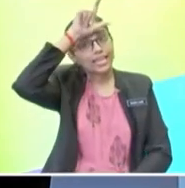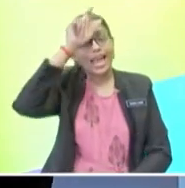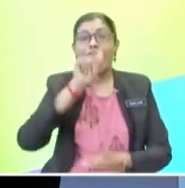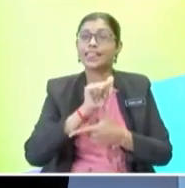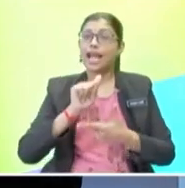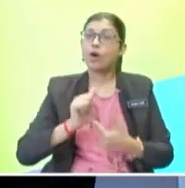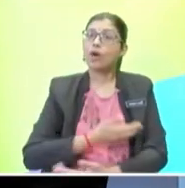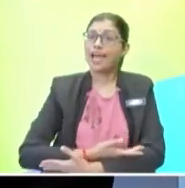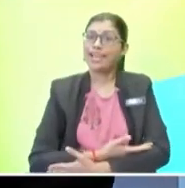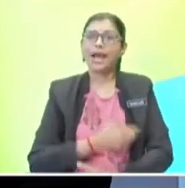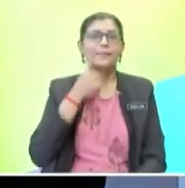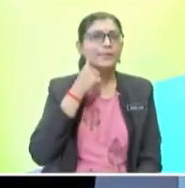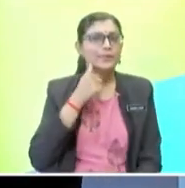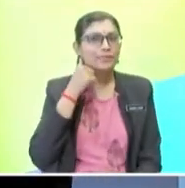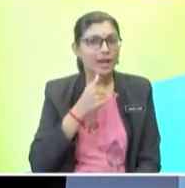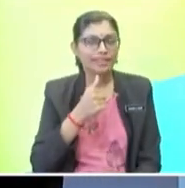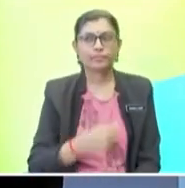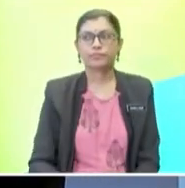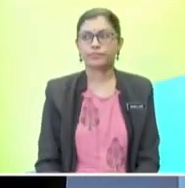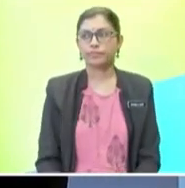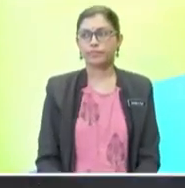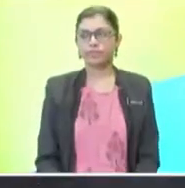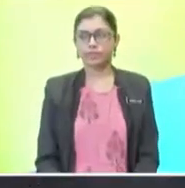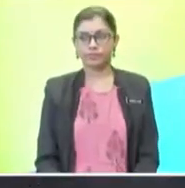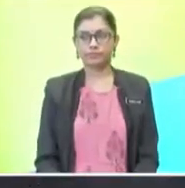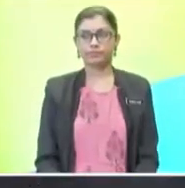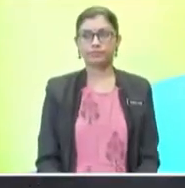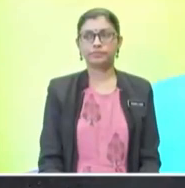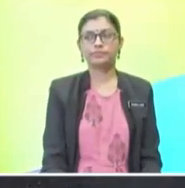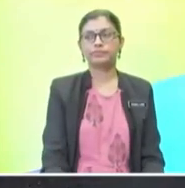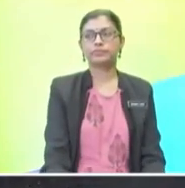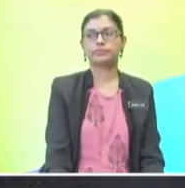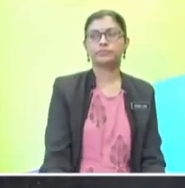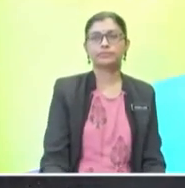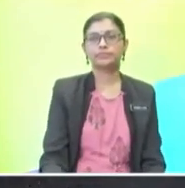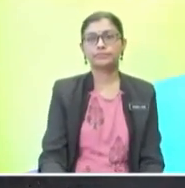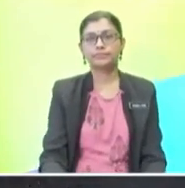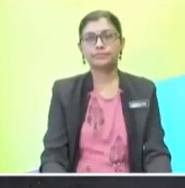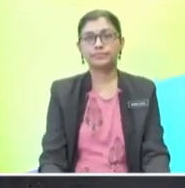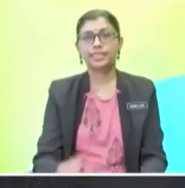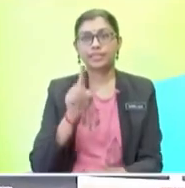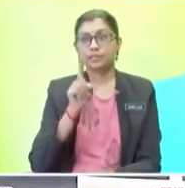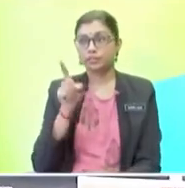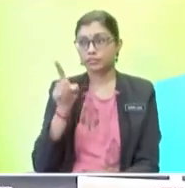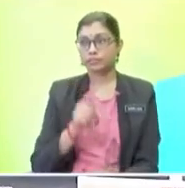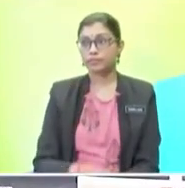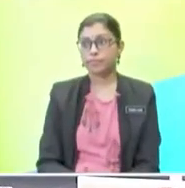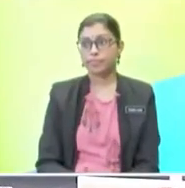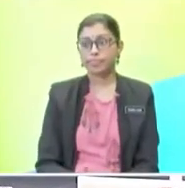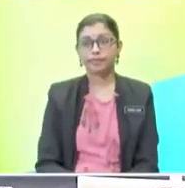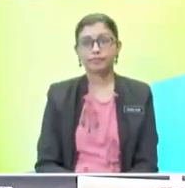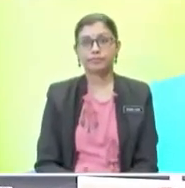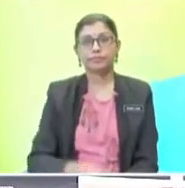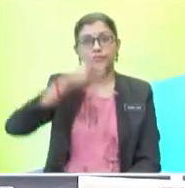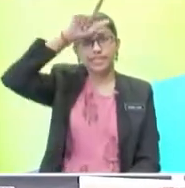lelaki ataupun anak perempuan. Okay. Jadi dekat Ria ada dua gambar tau. Betul. Satu anak lelaki, tunjukkan. Okey, itu anak lelaki. Dan satu